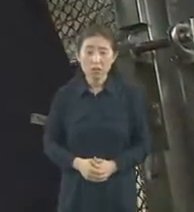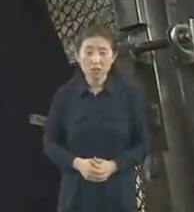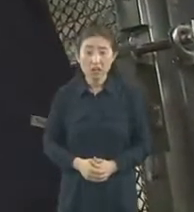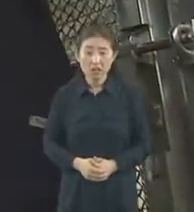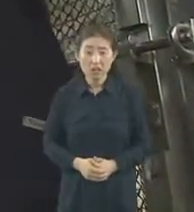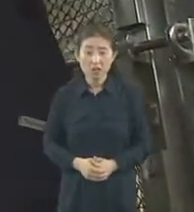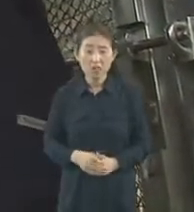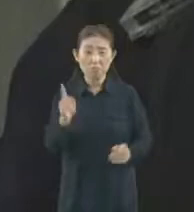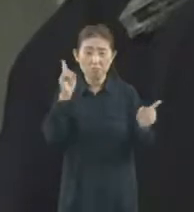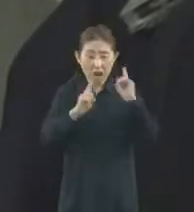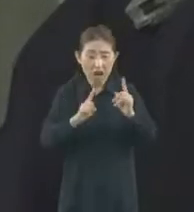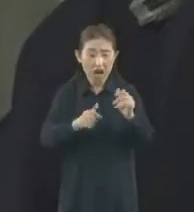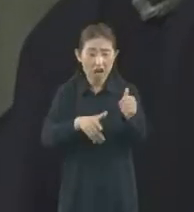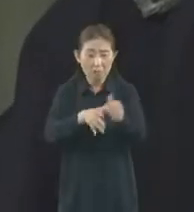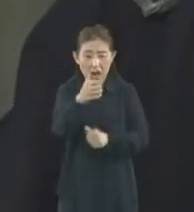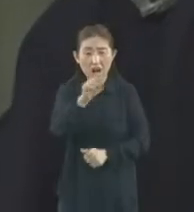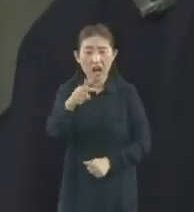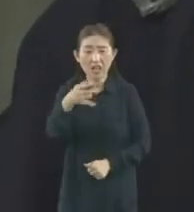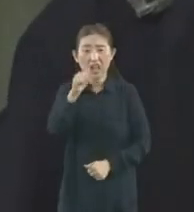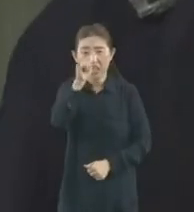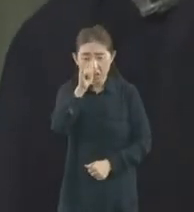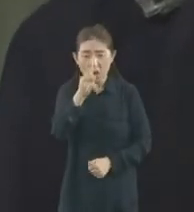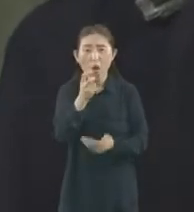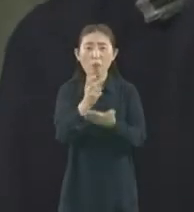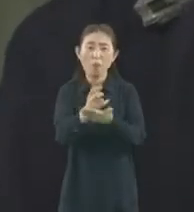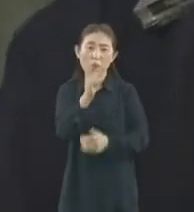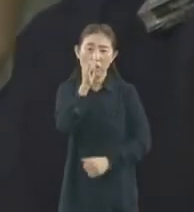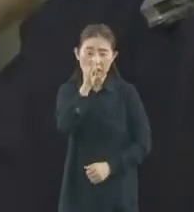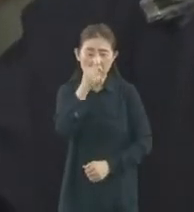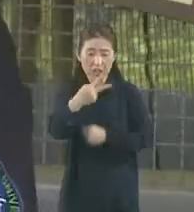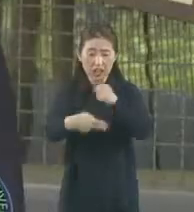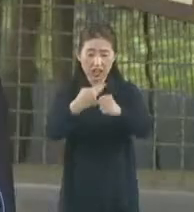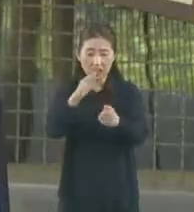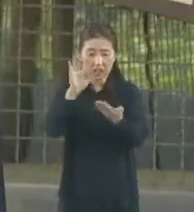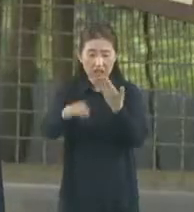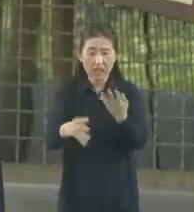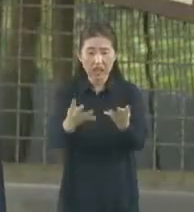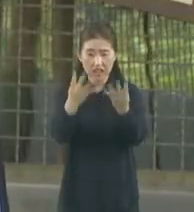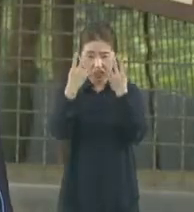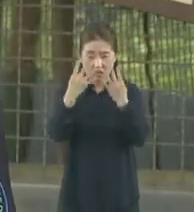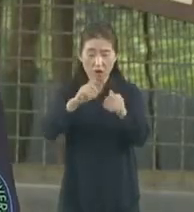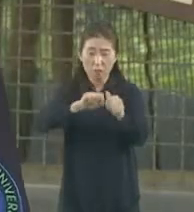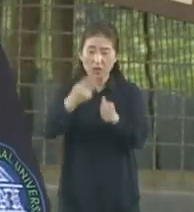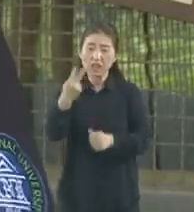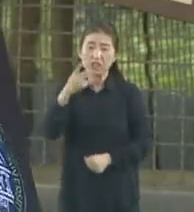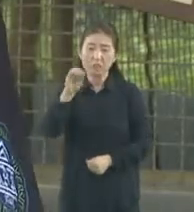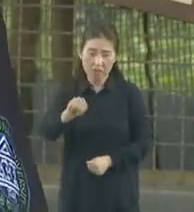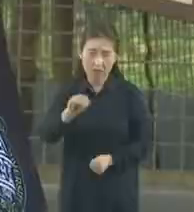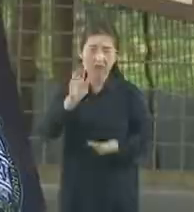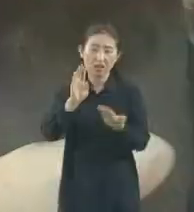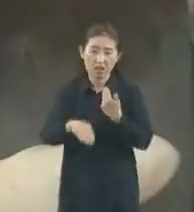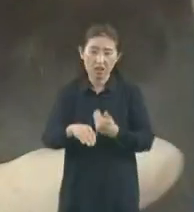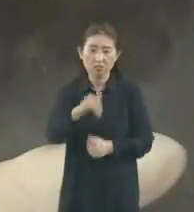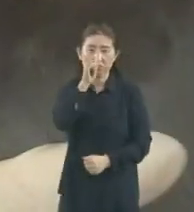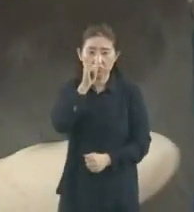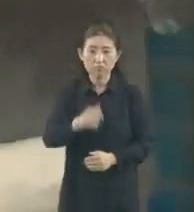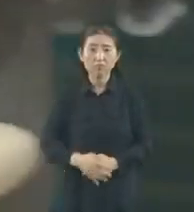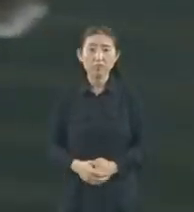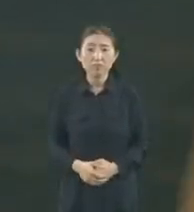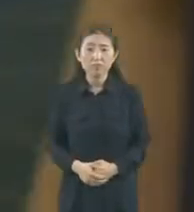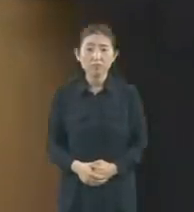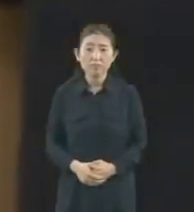상해를 입히는 흐른 학대를 했을 경우 동물 보호법 에 따라 2년 이하의 징역 또는 2천만원 이하의 벌금에 처해집니다